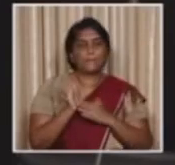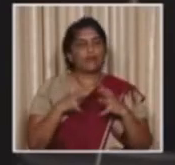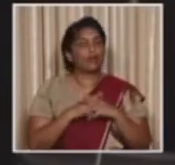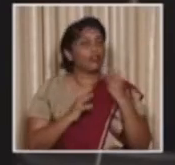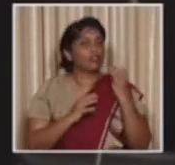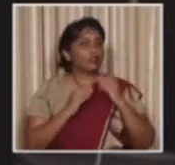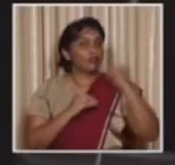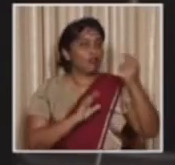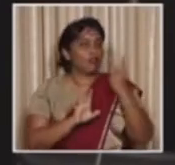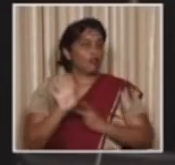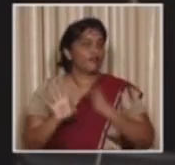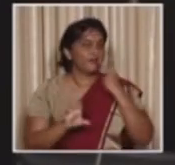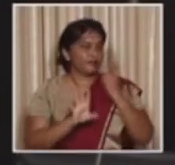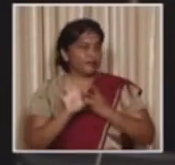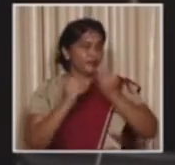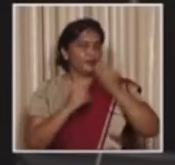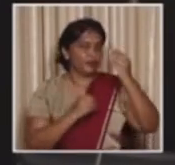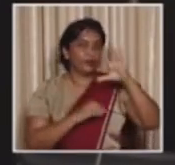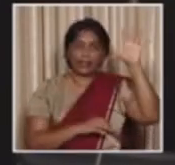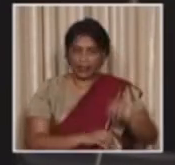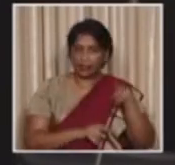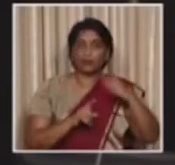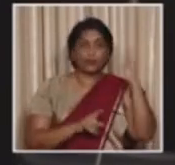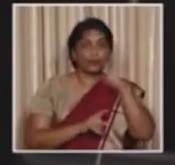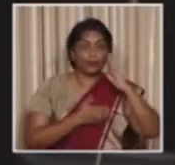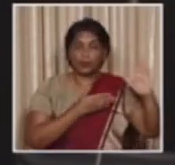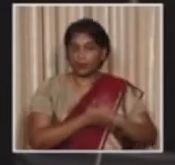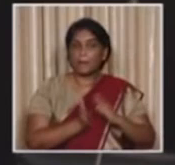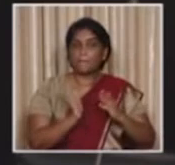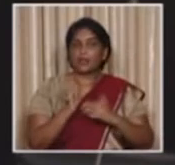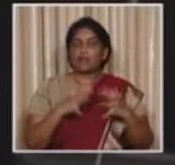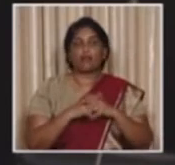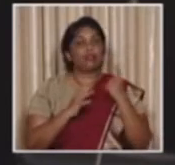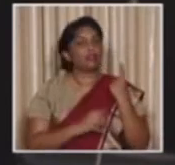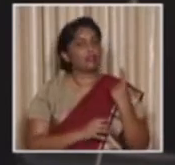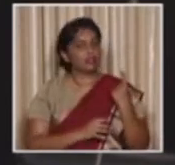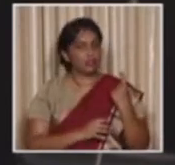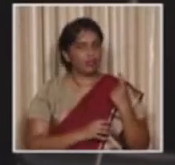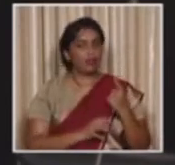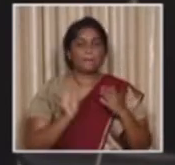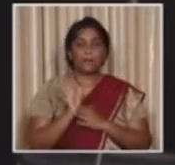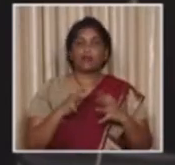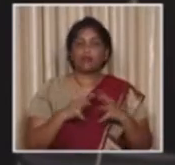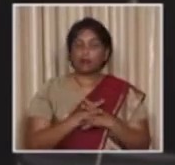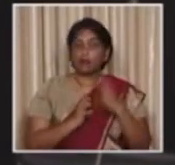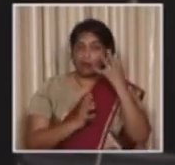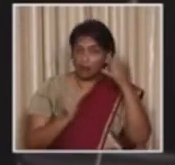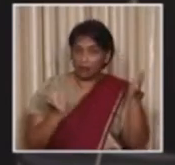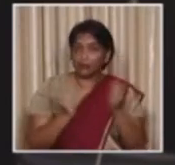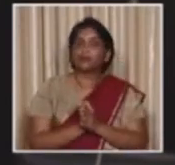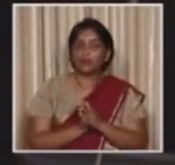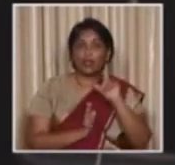ඉදිරි අවුරුදු දෙක තුල ගේන්න තුන තුල ගේන්නත් ඒ වගේම සුලම් බලයෙන් තව මෙගවට් 1000ක් එතරේ මෙගවට් 4000 වාවම අපිට